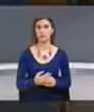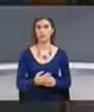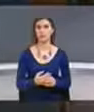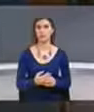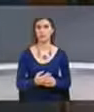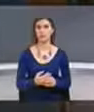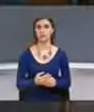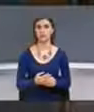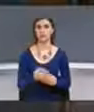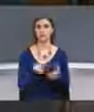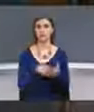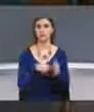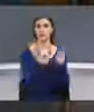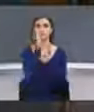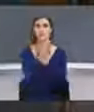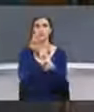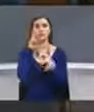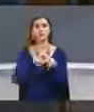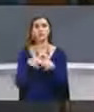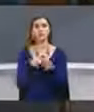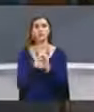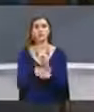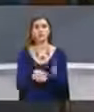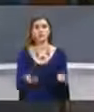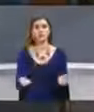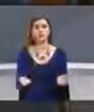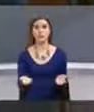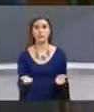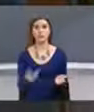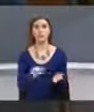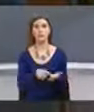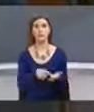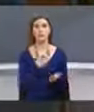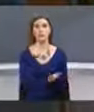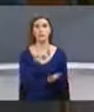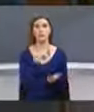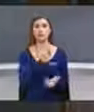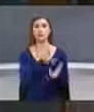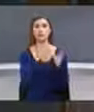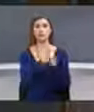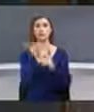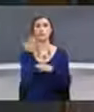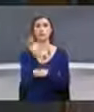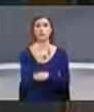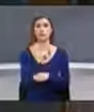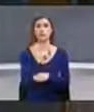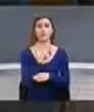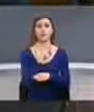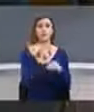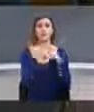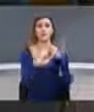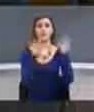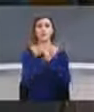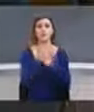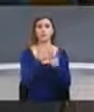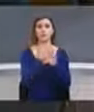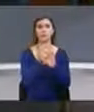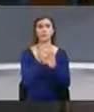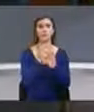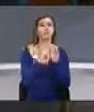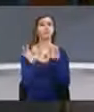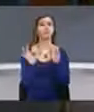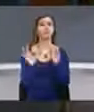nuk po përcaktohet me ligj, por vetëm po thuhet që është përfaqësimi pa barabartë. Në rregull, ne mund të themi që